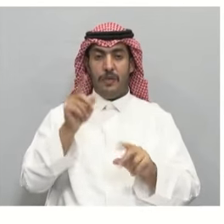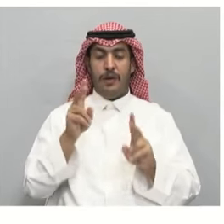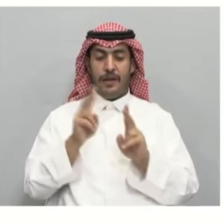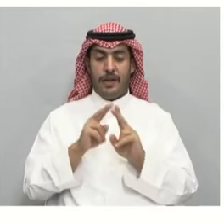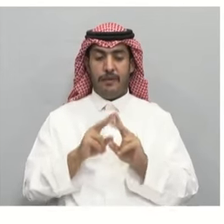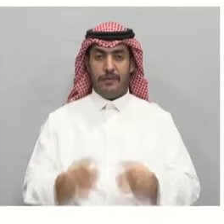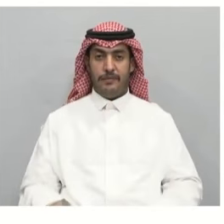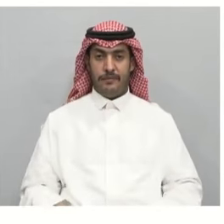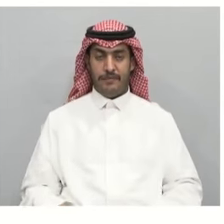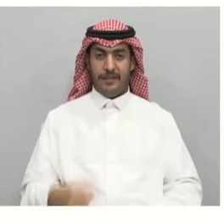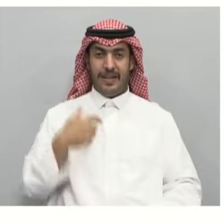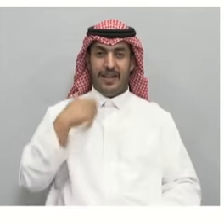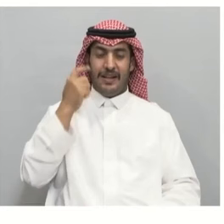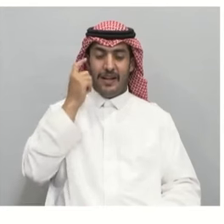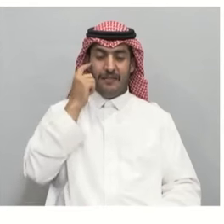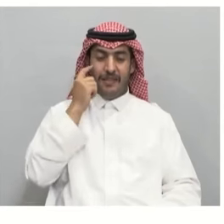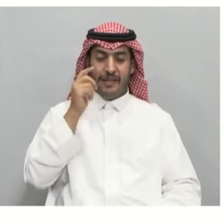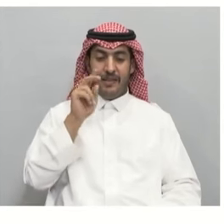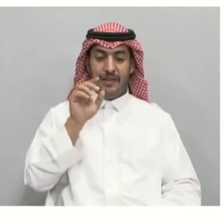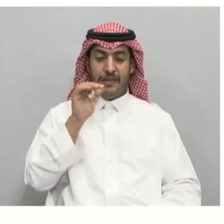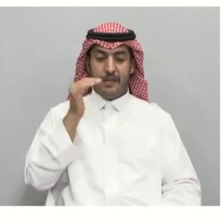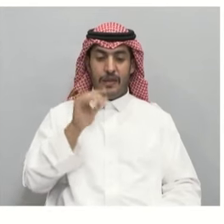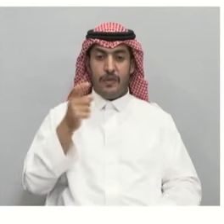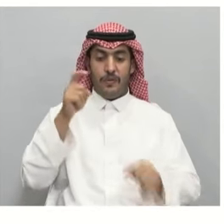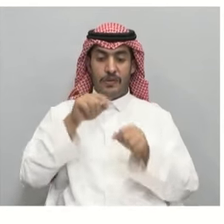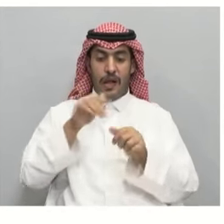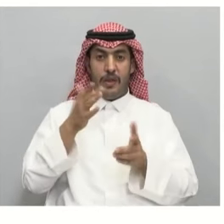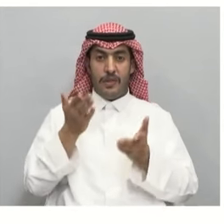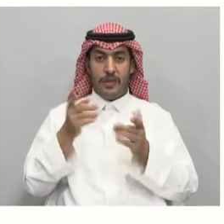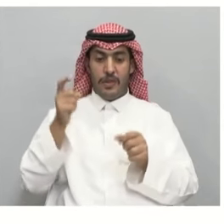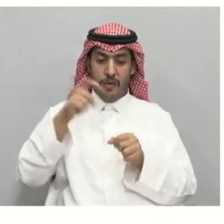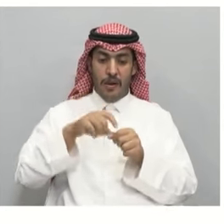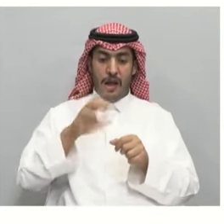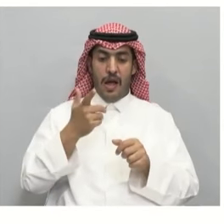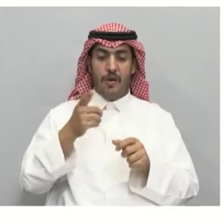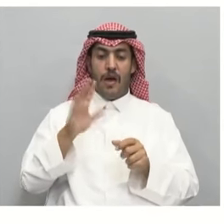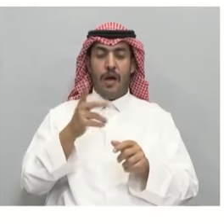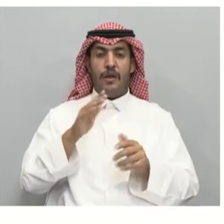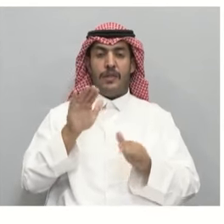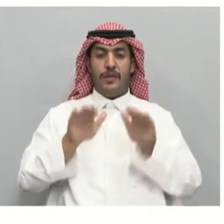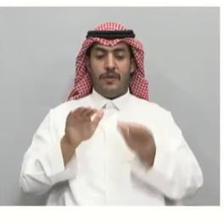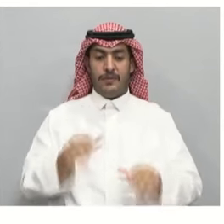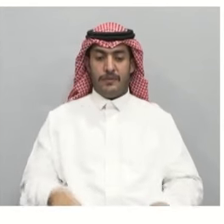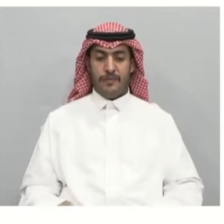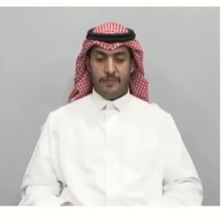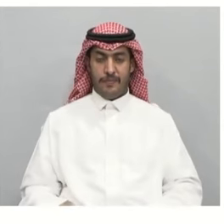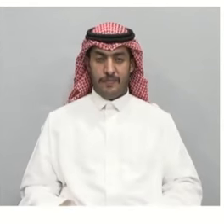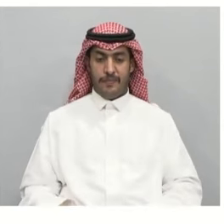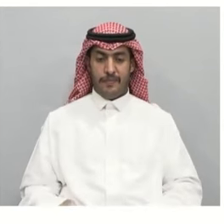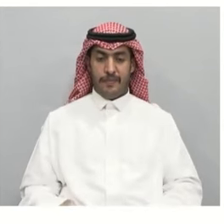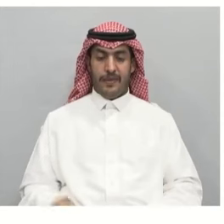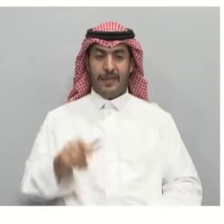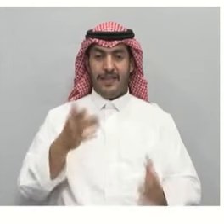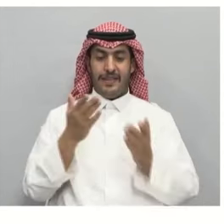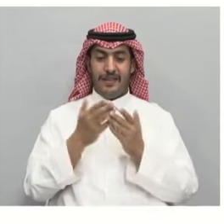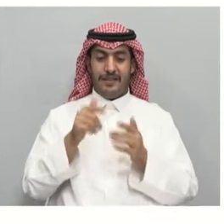الكهربائيه وعرفنا ان الدوائر الكهربائيه اما توصل على التوالي او توصل على التوازي وعرفنا ايضا في هذا